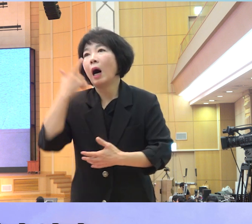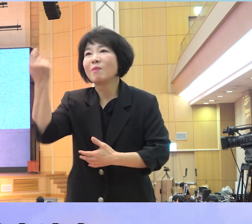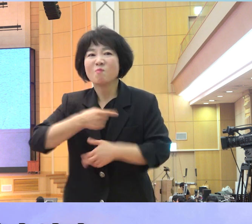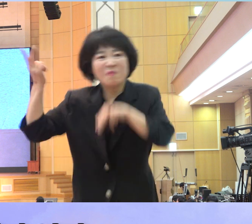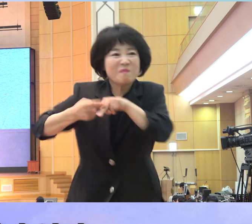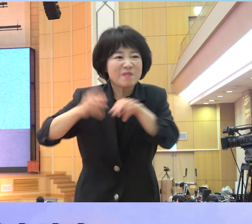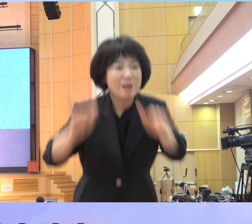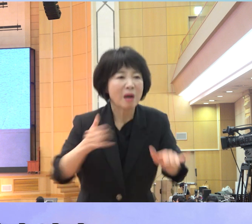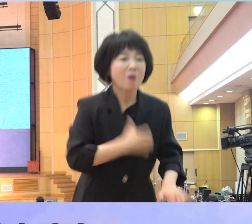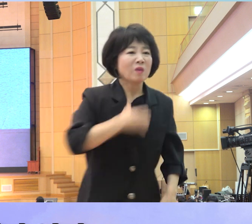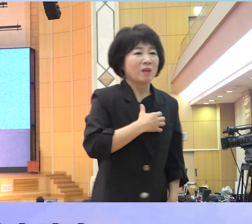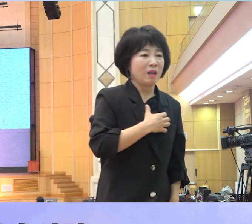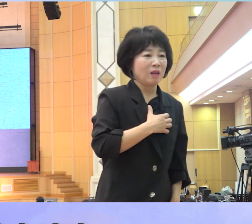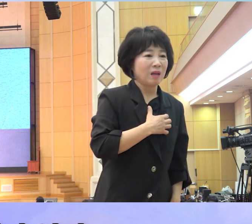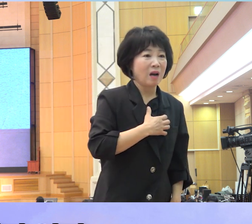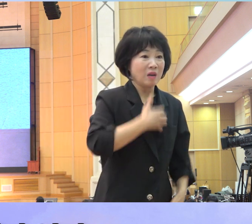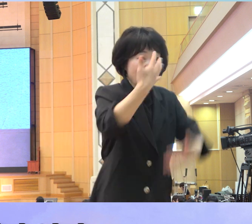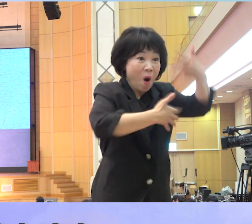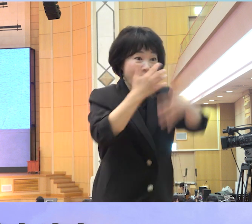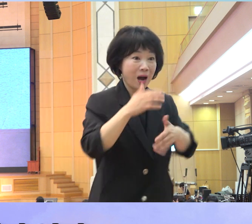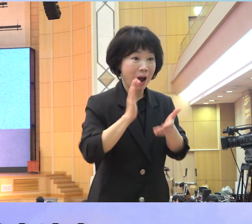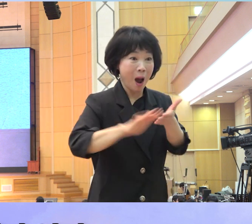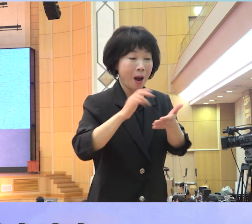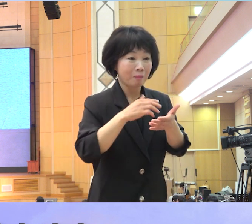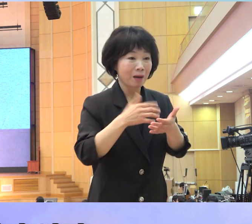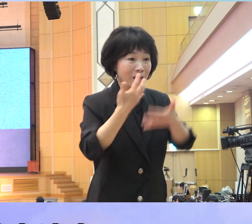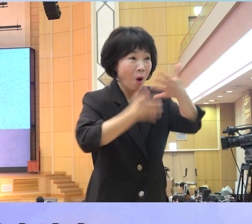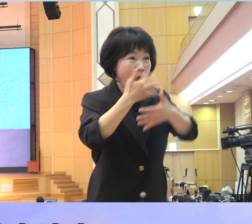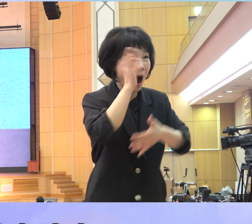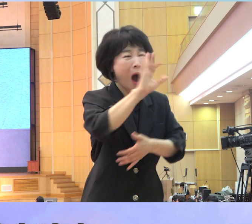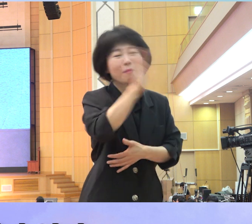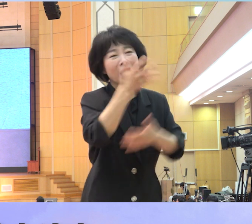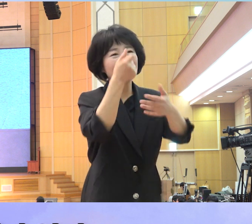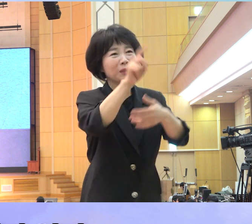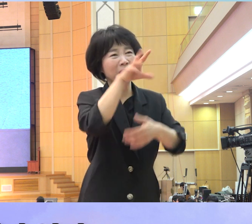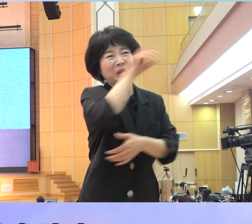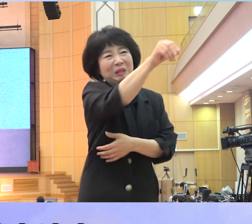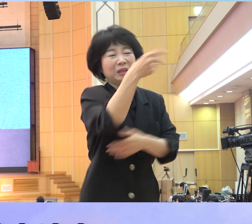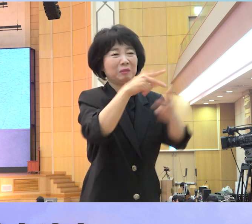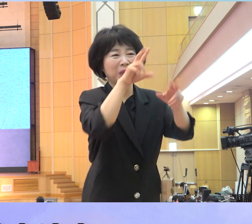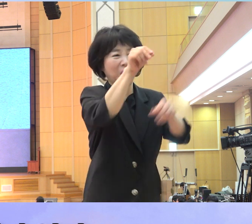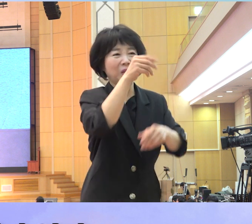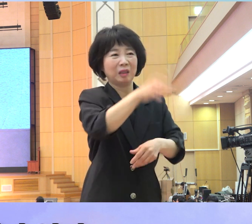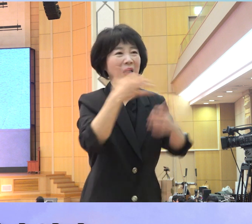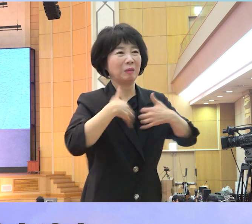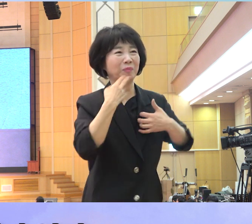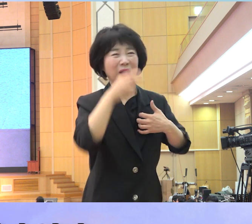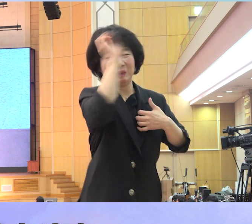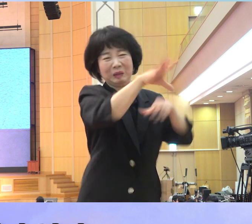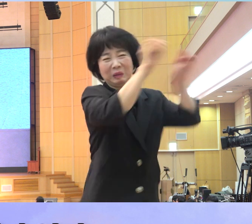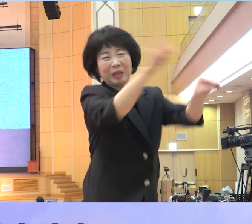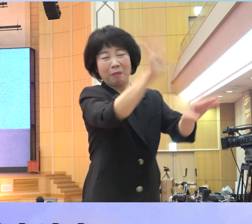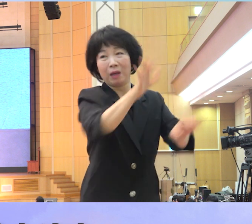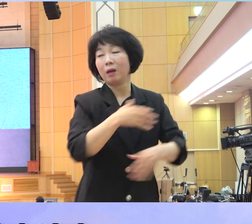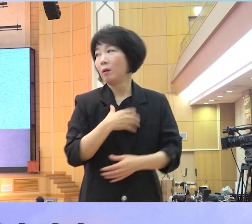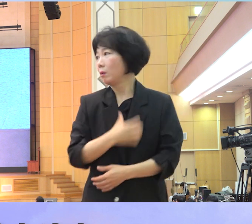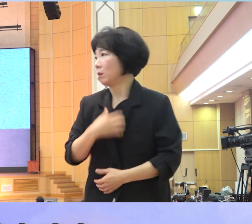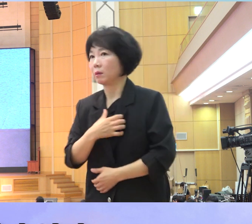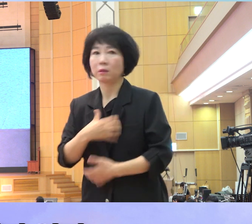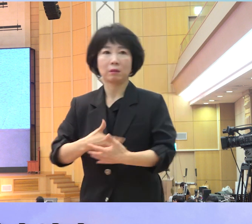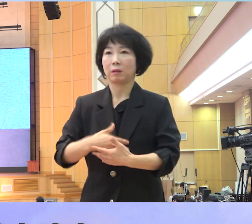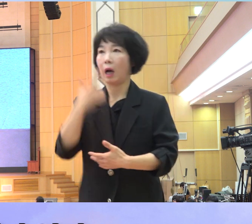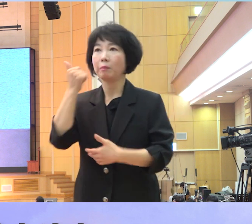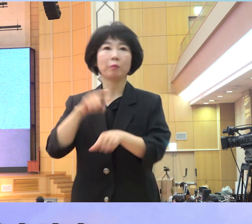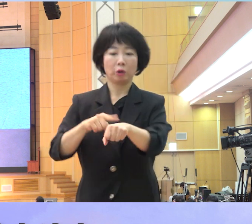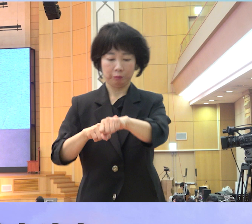만화영화도 안 보여. 막 만화영화가 틀어져 있어서 막 뭐 어쩌고저쩌고 나오는데 그 재미대가리가 하나도 없어. 저는